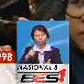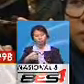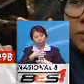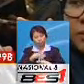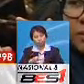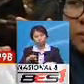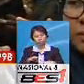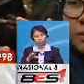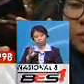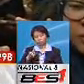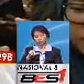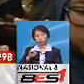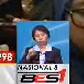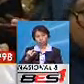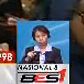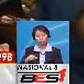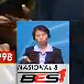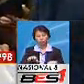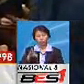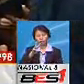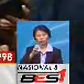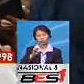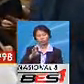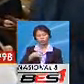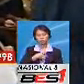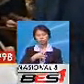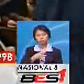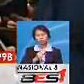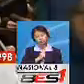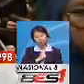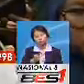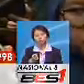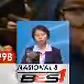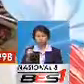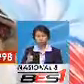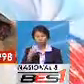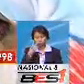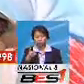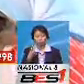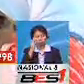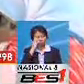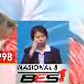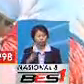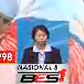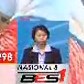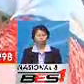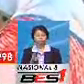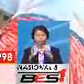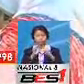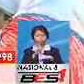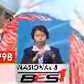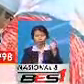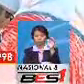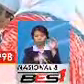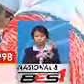membuat blog sendiri membuat web sendiri kita kena ambil kira semua bercakap di lobi parlimen beliau menekankan